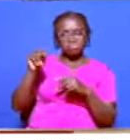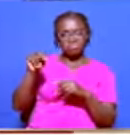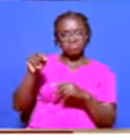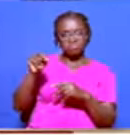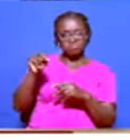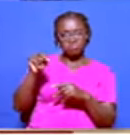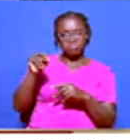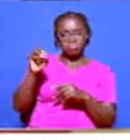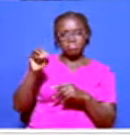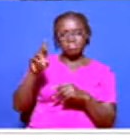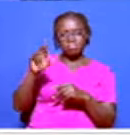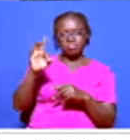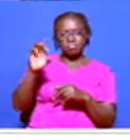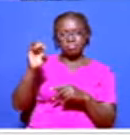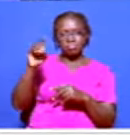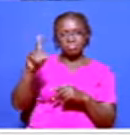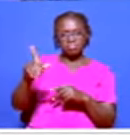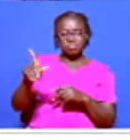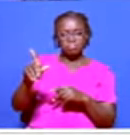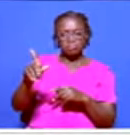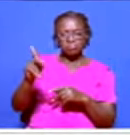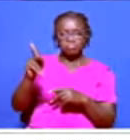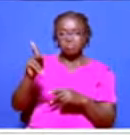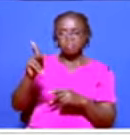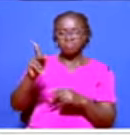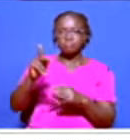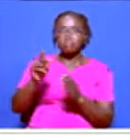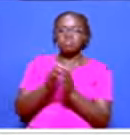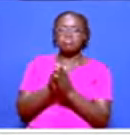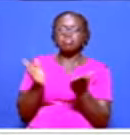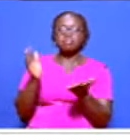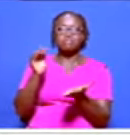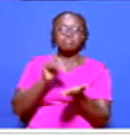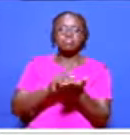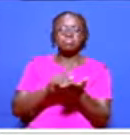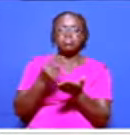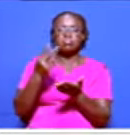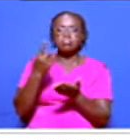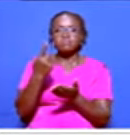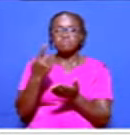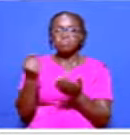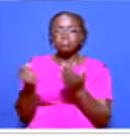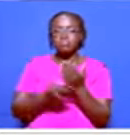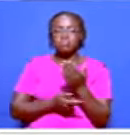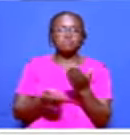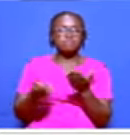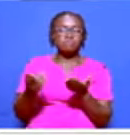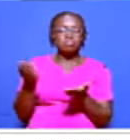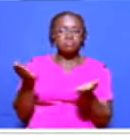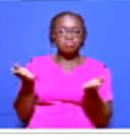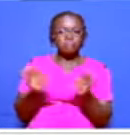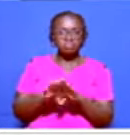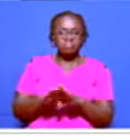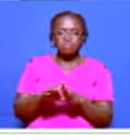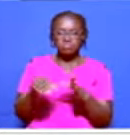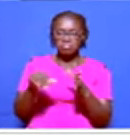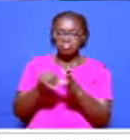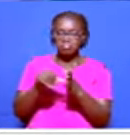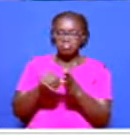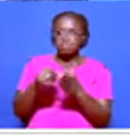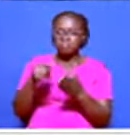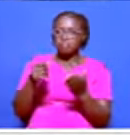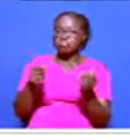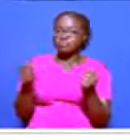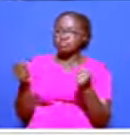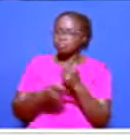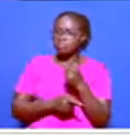imefunguliwa upya baada ya kufungwa kwa miezi 21 kutokana na mzozo wa kupunguzwa kwa mishahara ambao uliwalazimu wamiliki